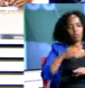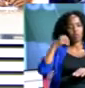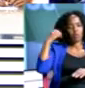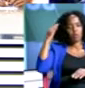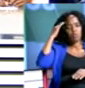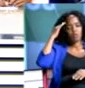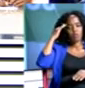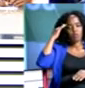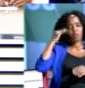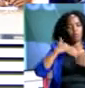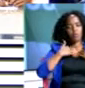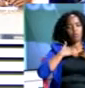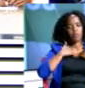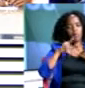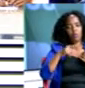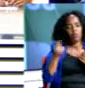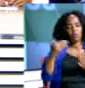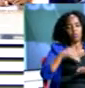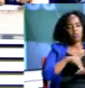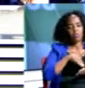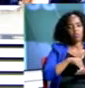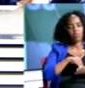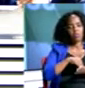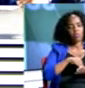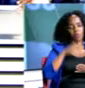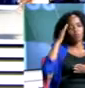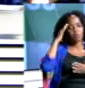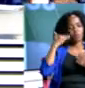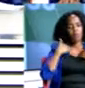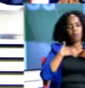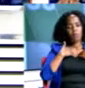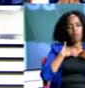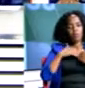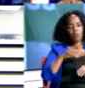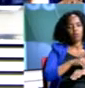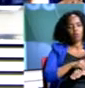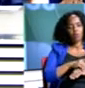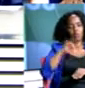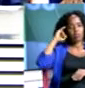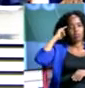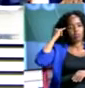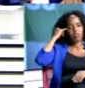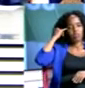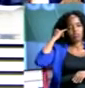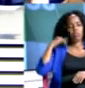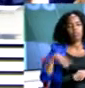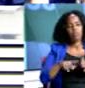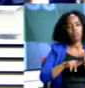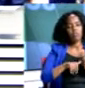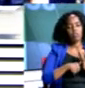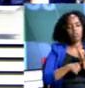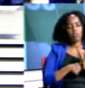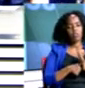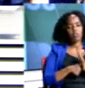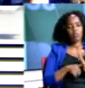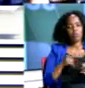hin barbaachisu kan jedhu kun hawaasni keenya deddeebi'ee hubachuu qaba. Mee Dr. Jilchaas bira deebeetiin sekendii muraasa kennee